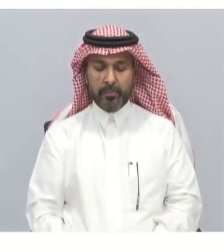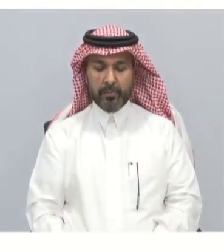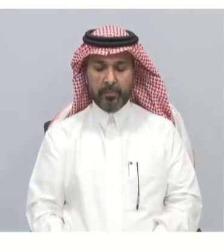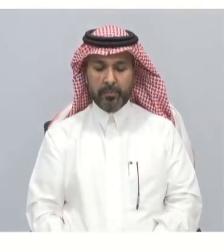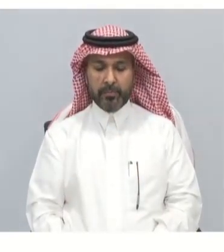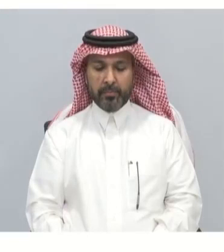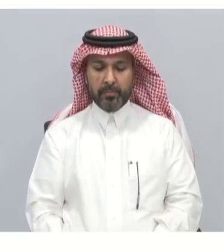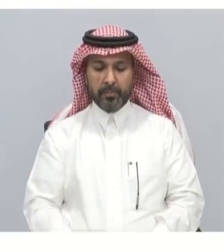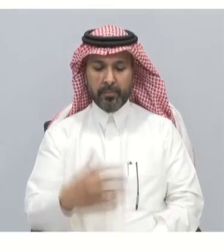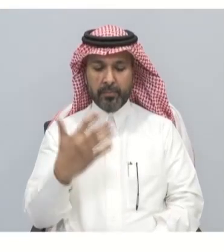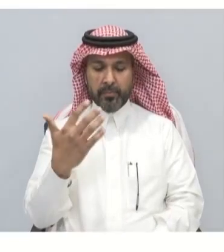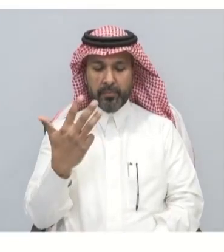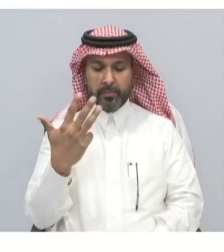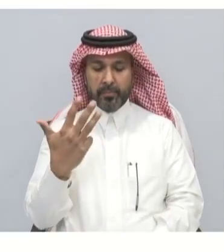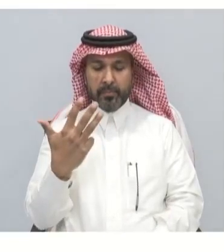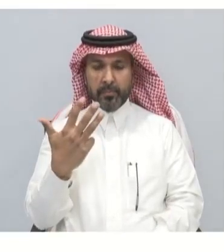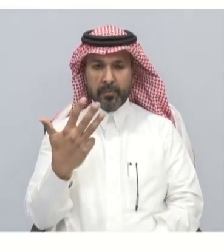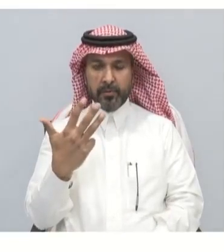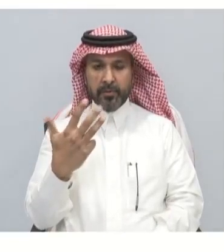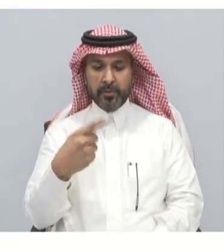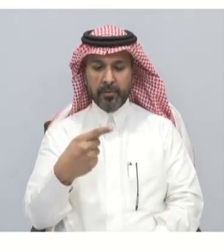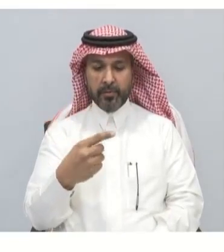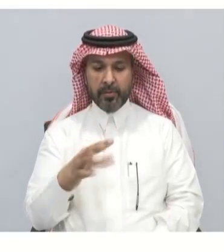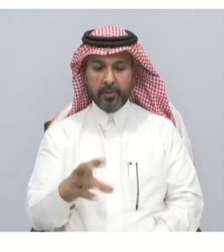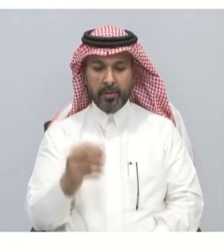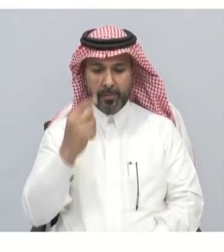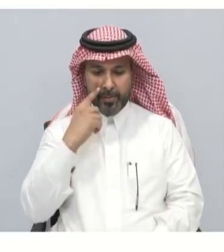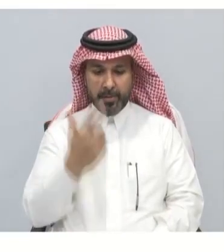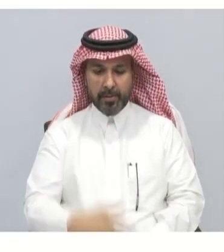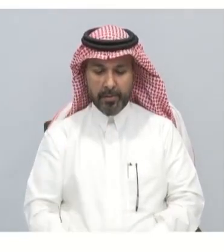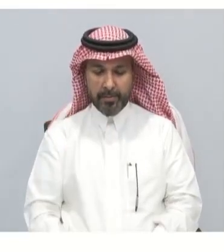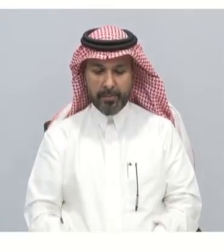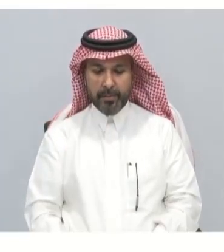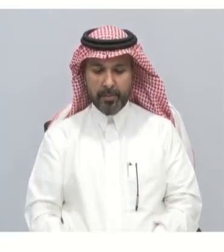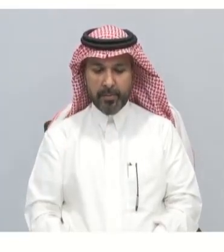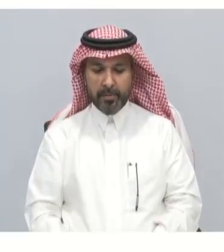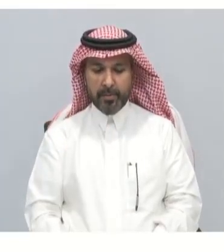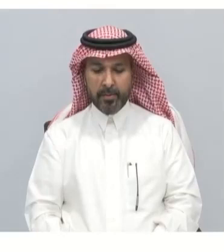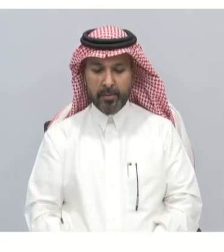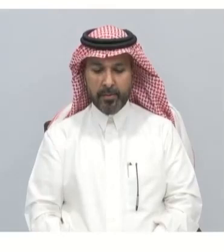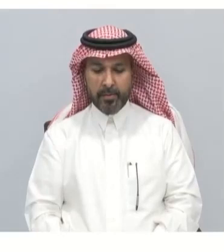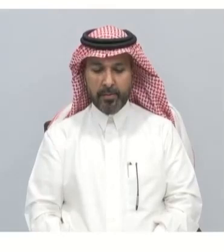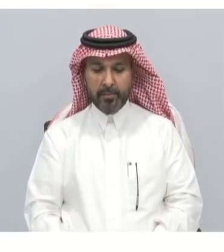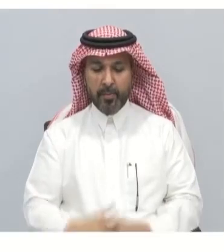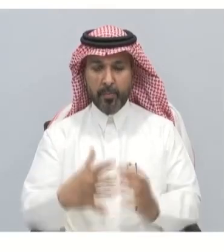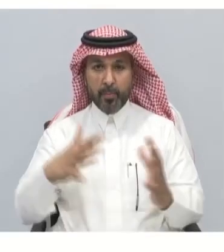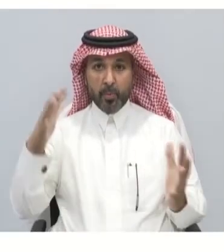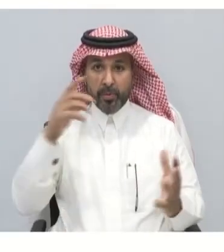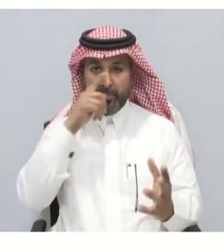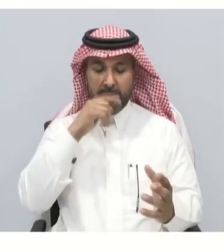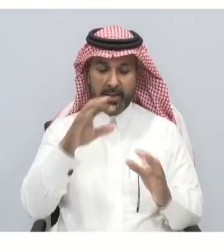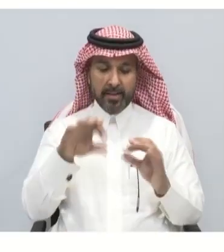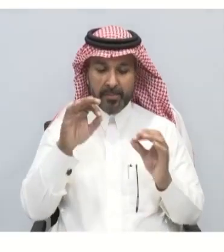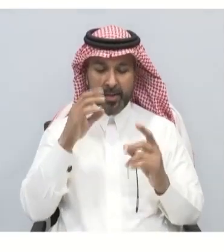19 و48 هلله اذا ايضا مرتفع لازم